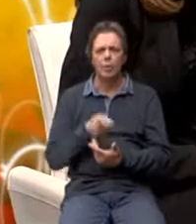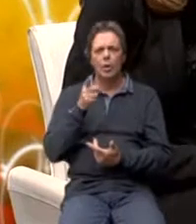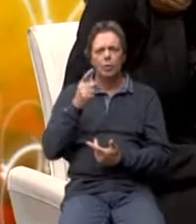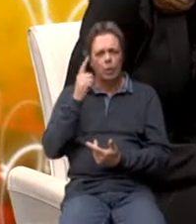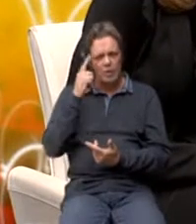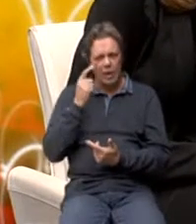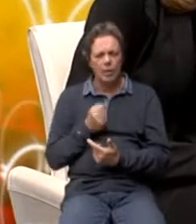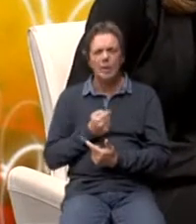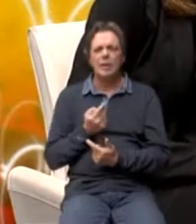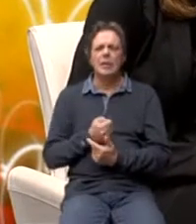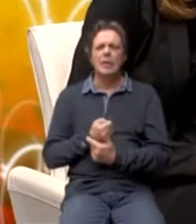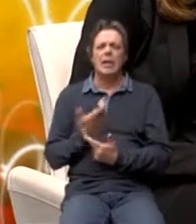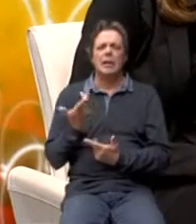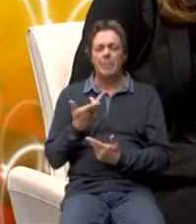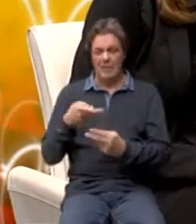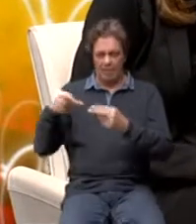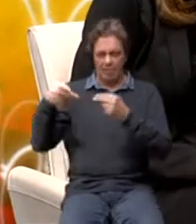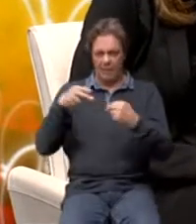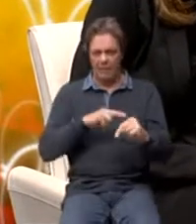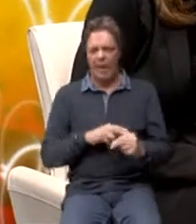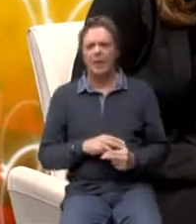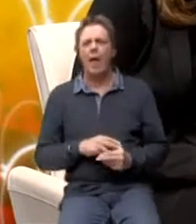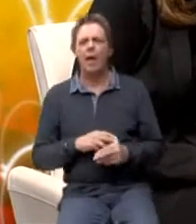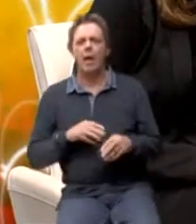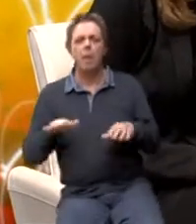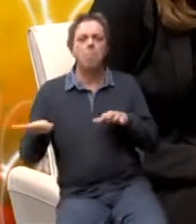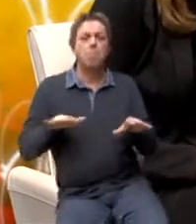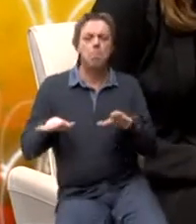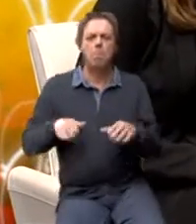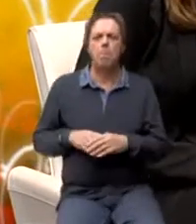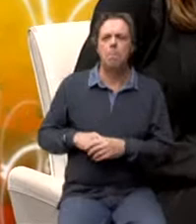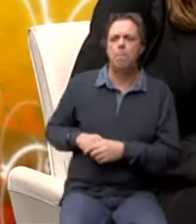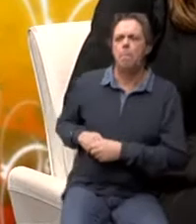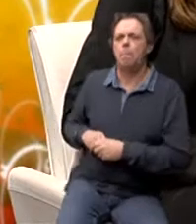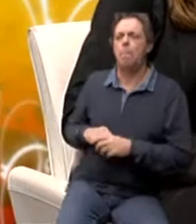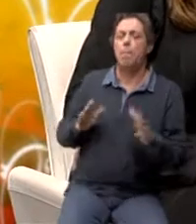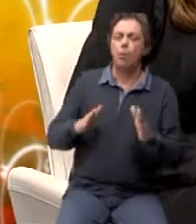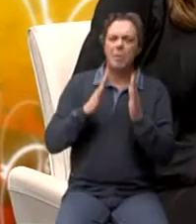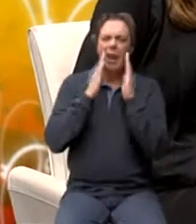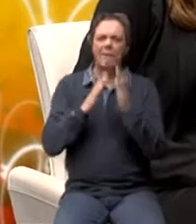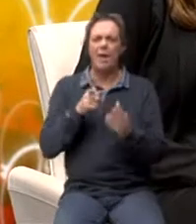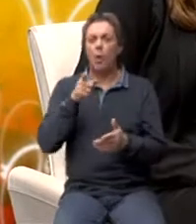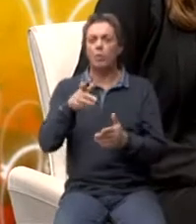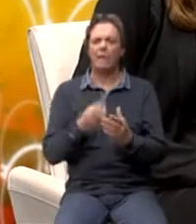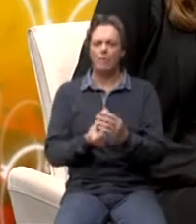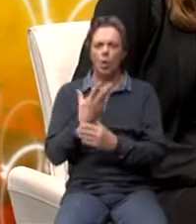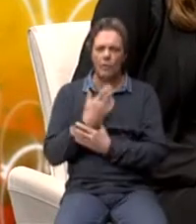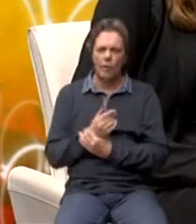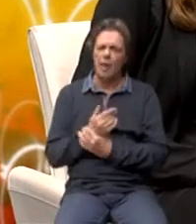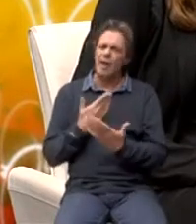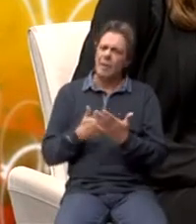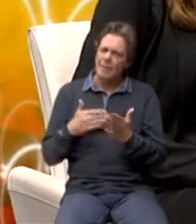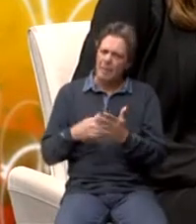da bi se povratila nekakva poljuljana, recimo, vjera u takve proizvode, da bi se